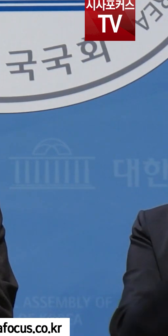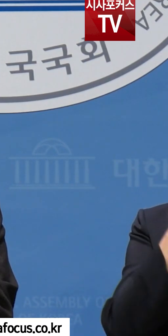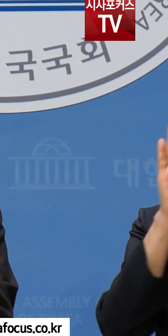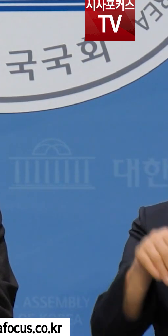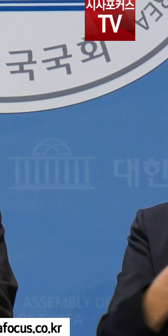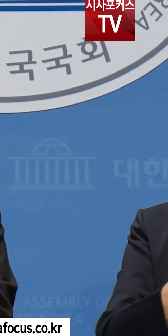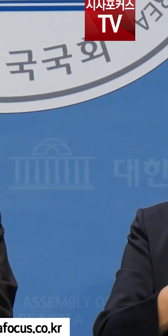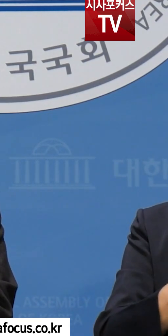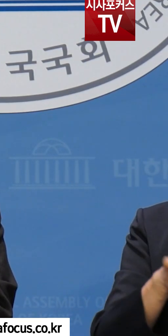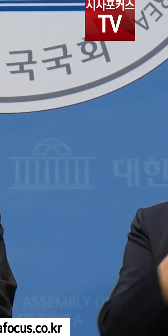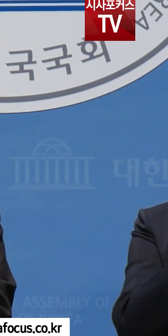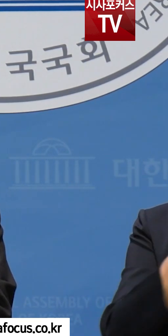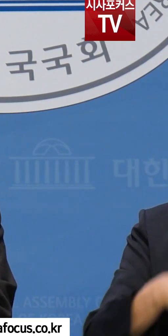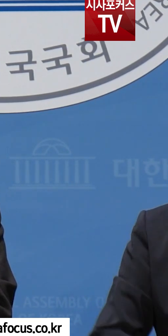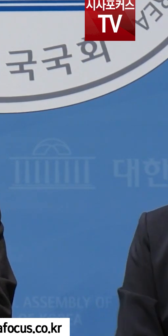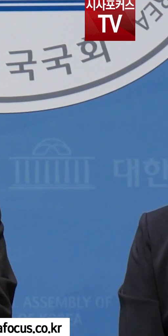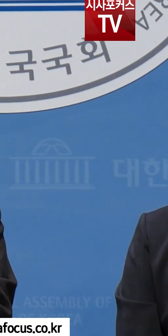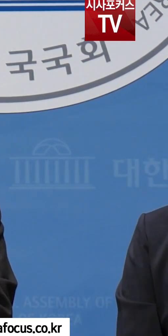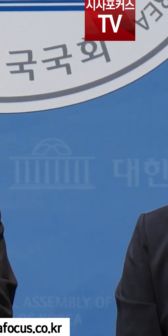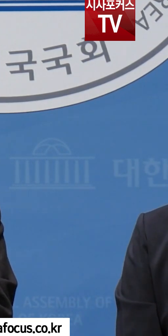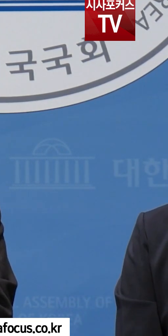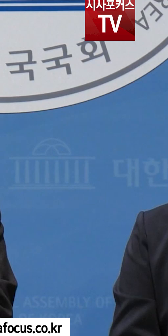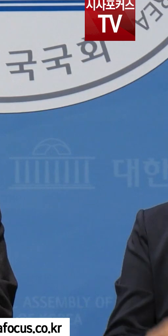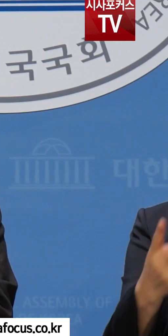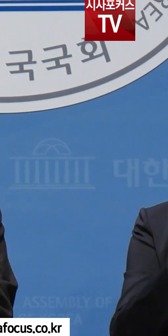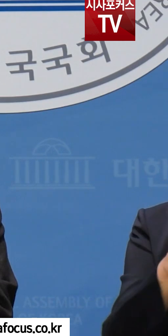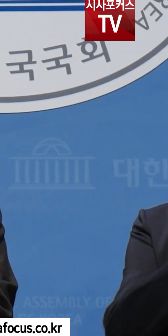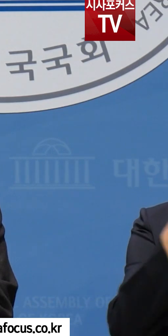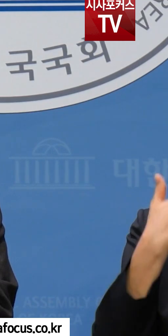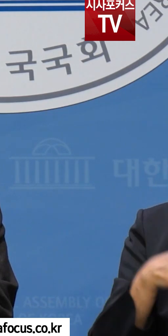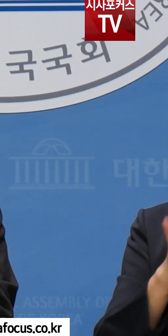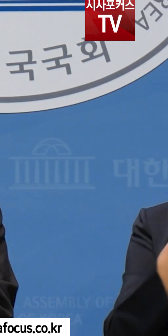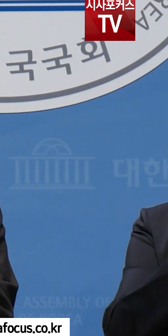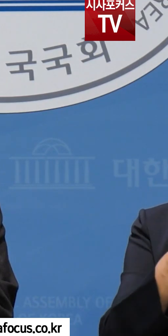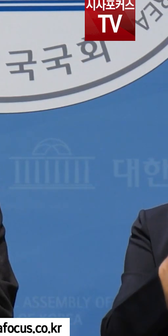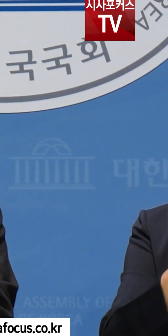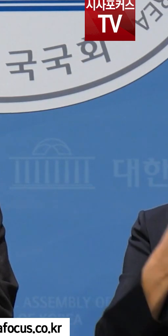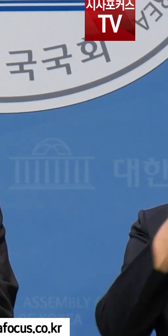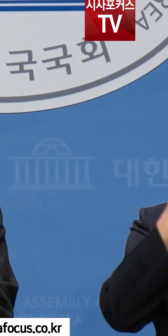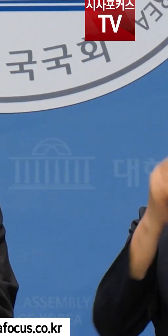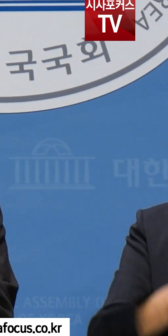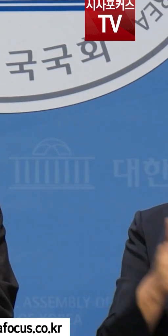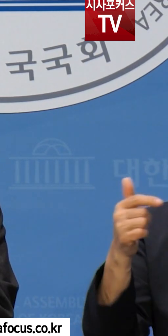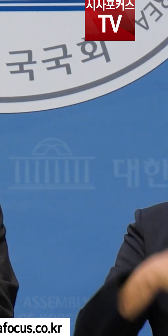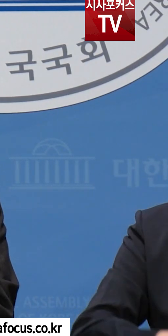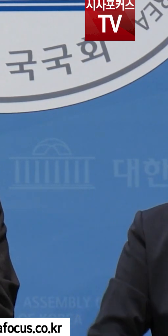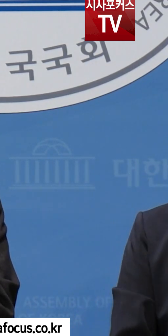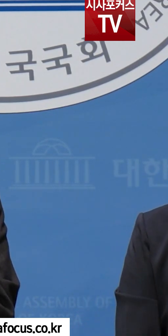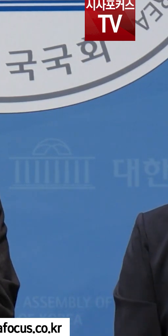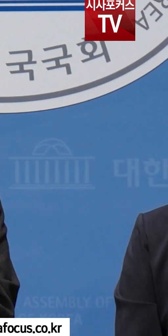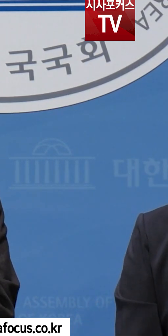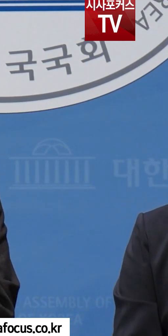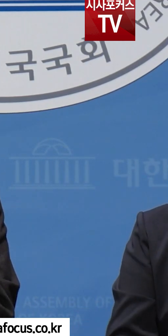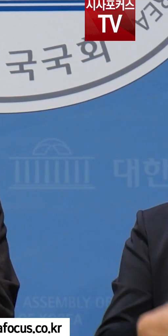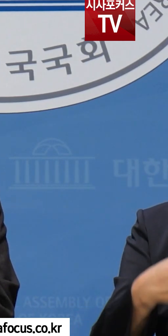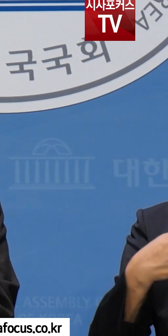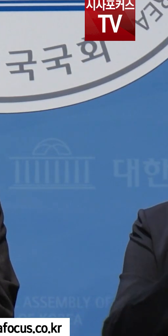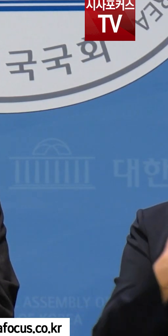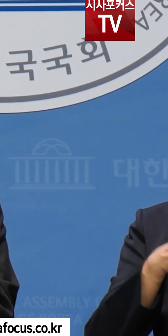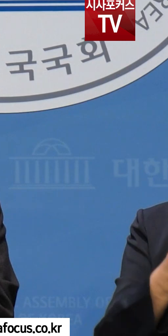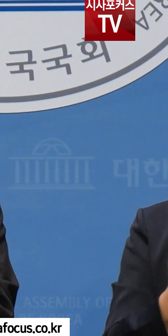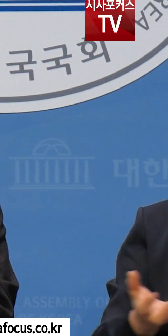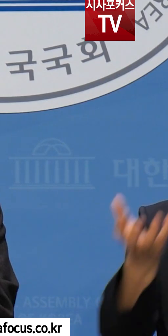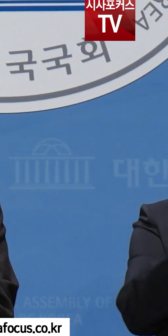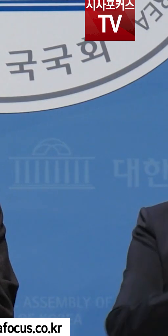미래 사다리를 놓아야 합니다. 둘째, 사회 취약계층을 위한 예산 증액도 반드시 필요합니다. 교통약자의 이동